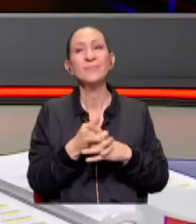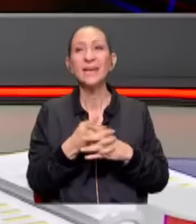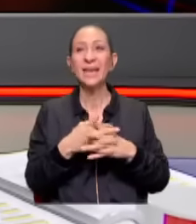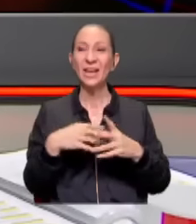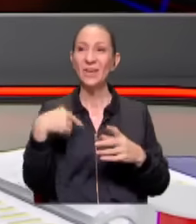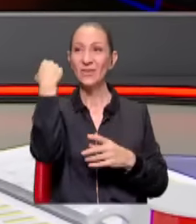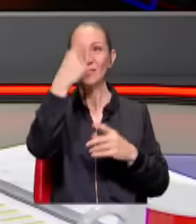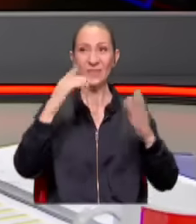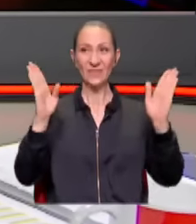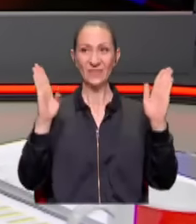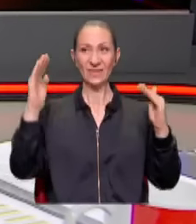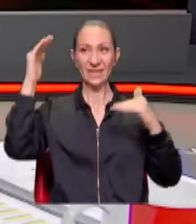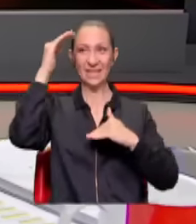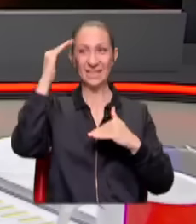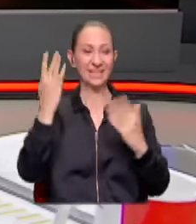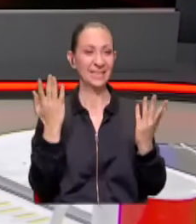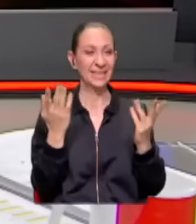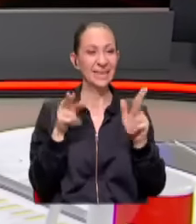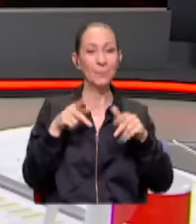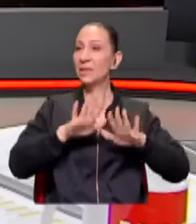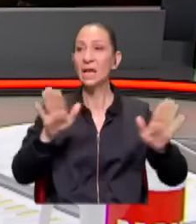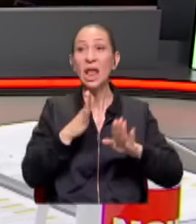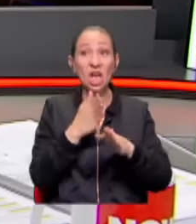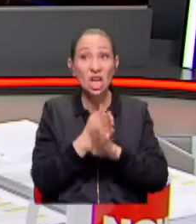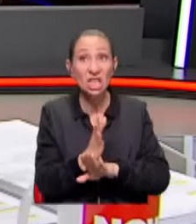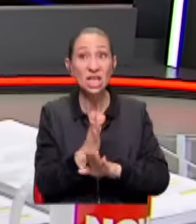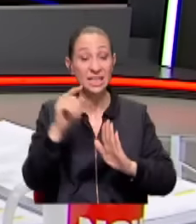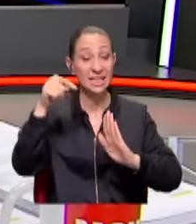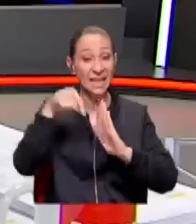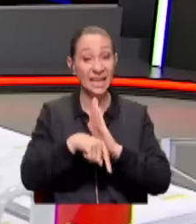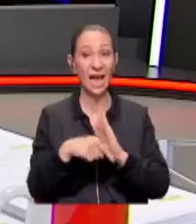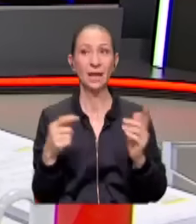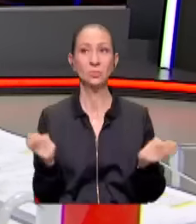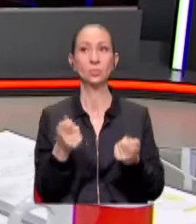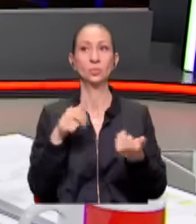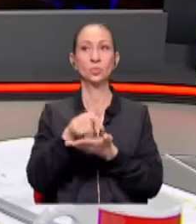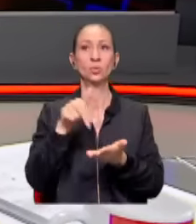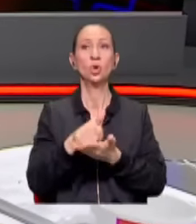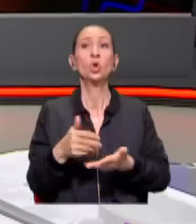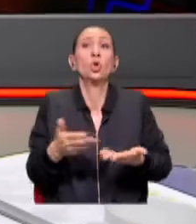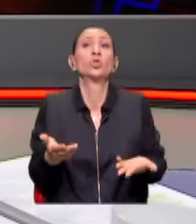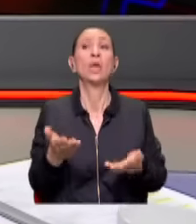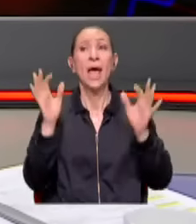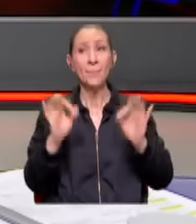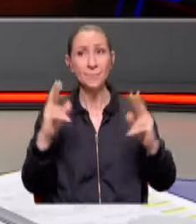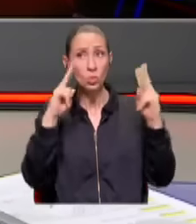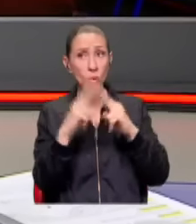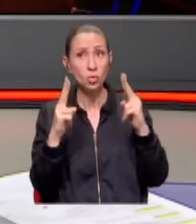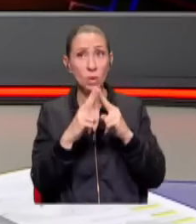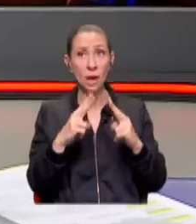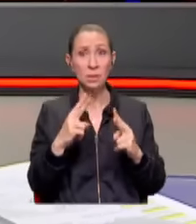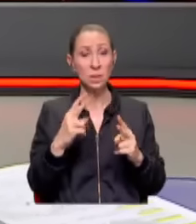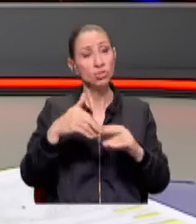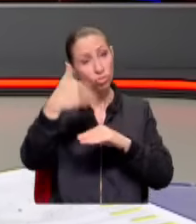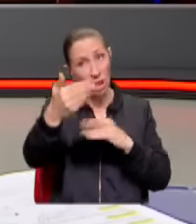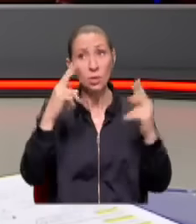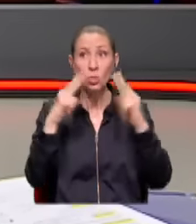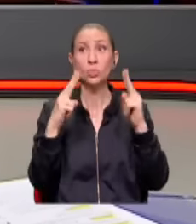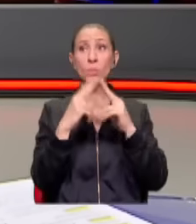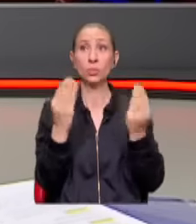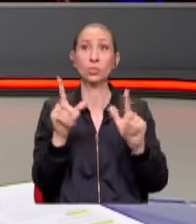vitrin, galeri olarak filan değil. Gerçekten içerikle hareket edilsin. Yoksa hep görüşsünler zaten. Sivilde de